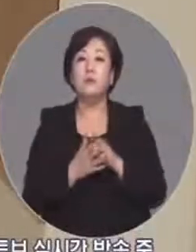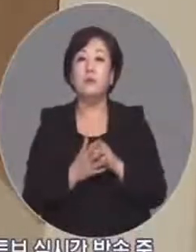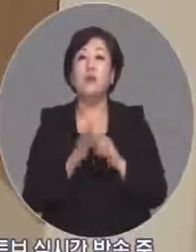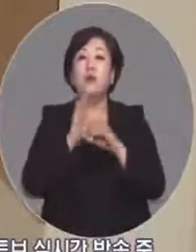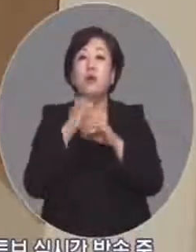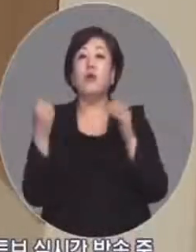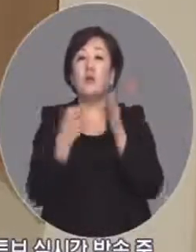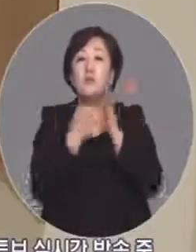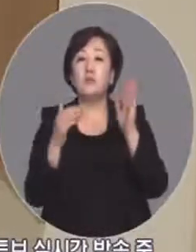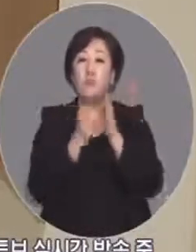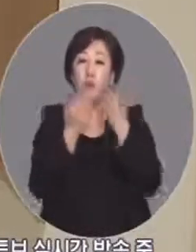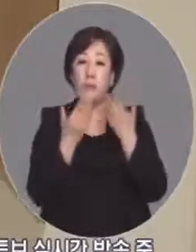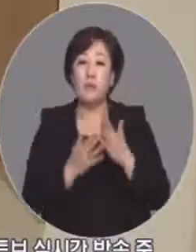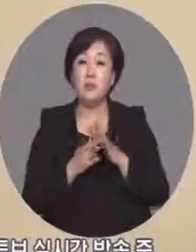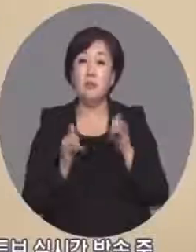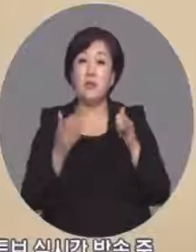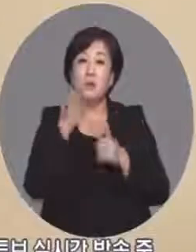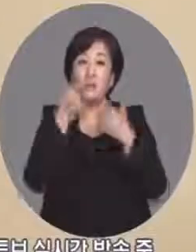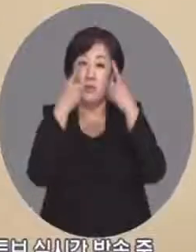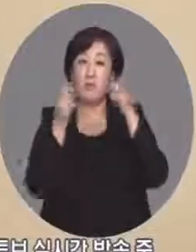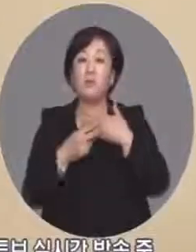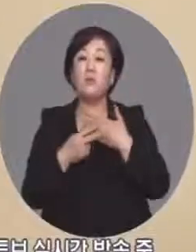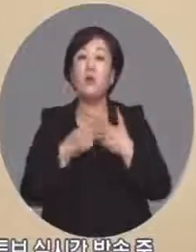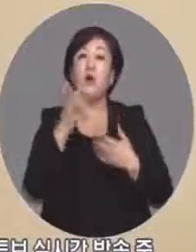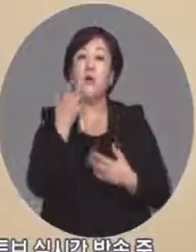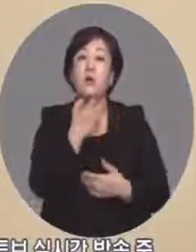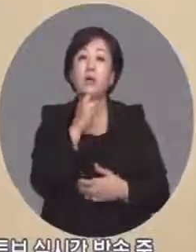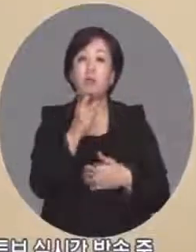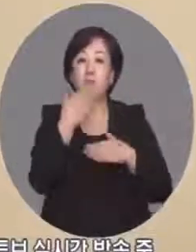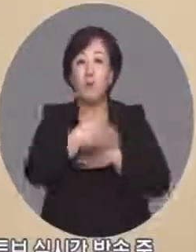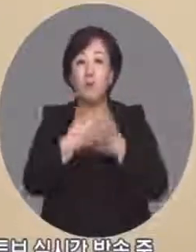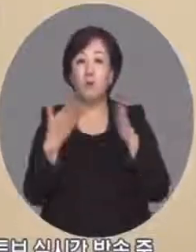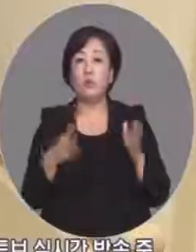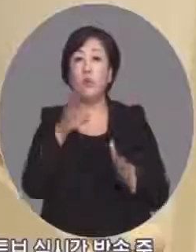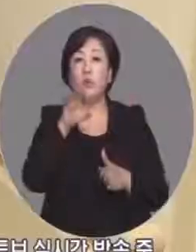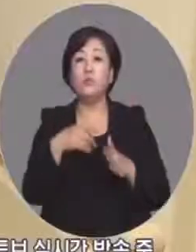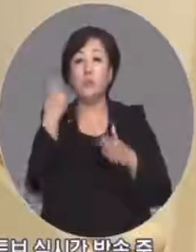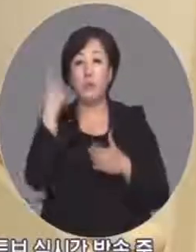코로나19 확진자를 치료하는 울산대병원 81병동을 다시 찾았습니다.